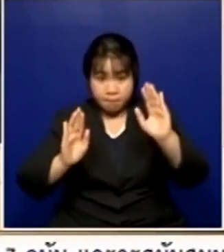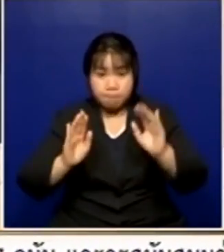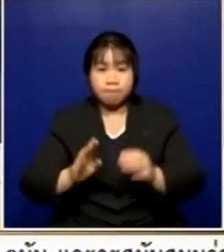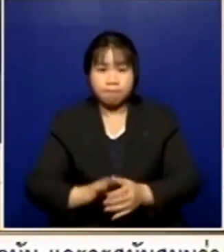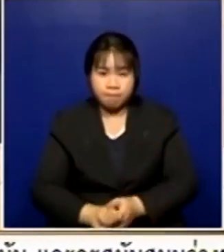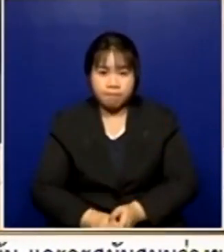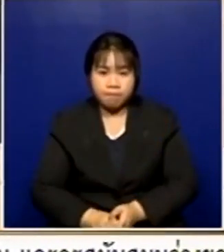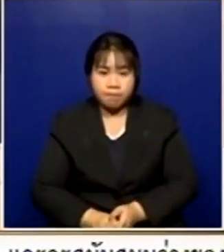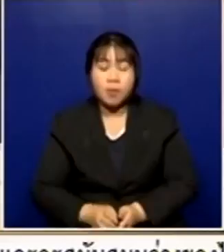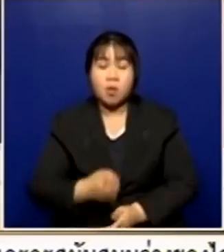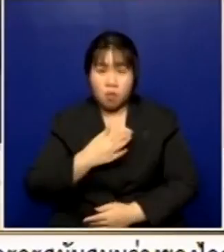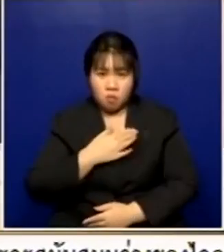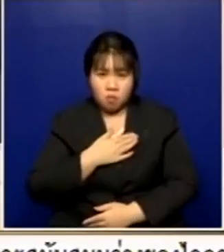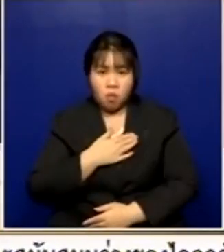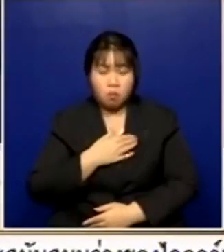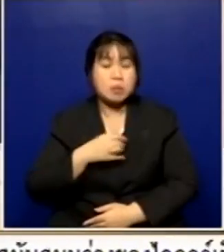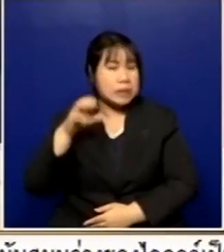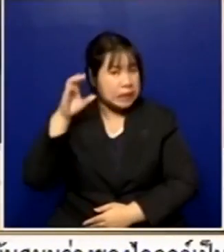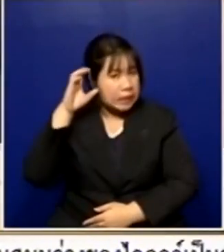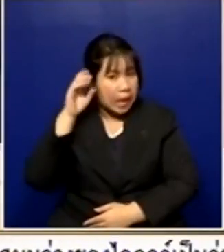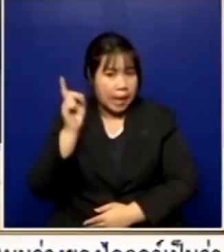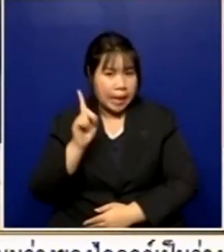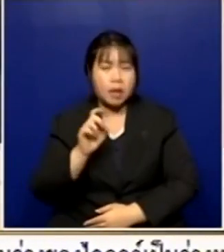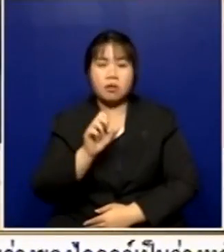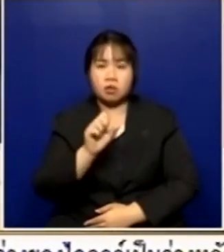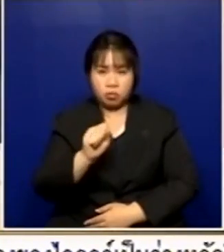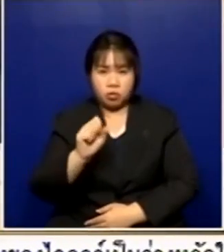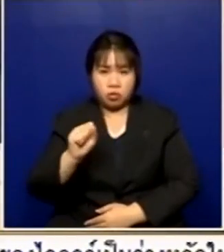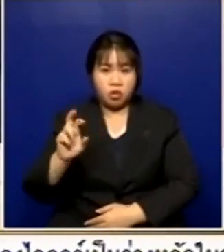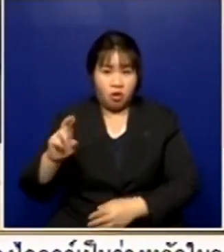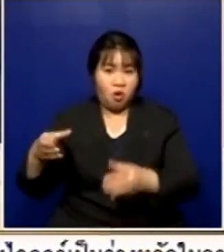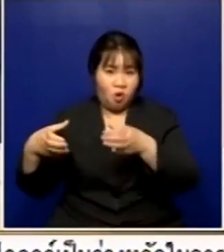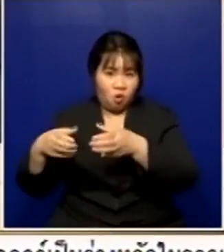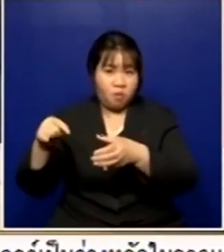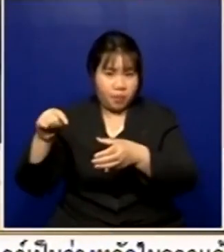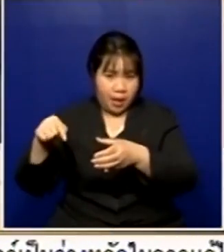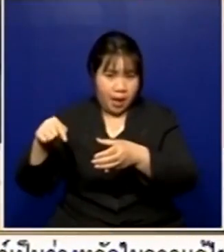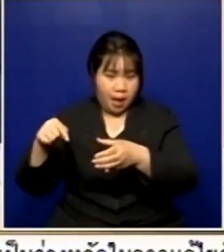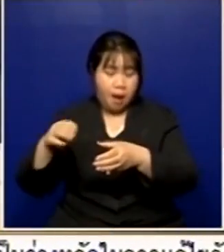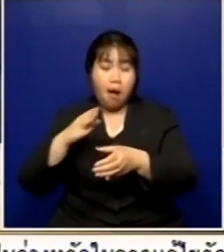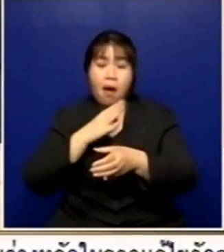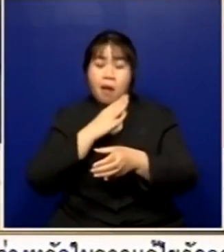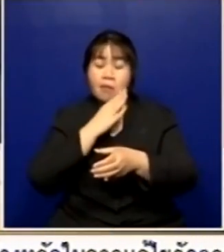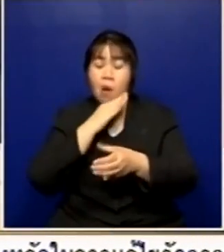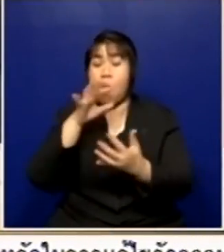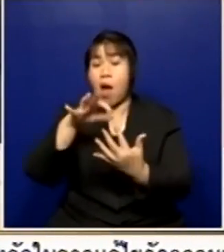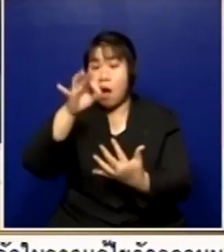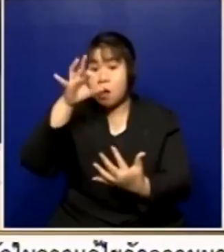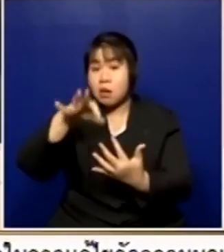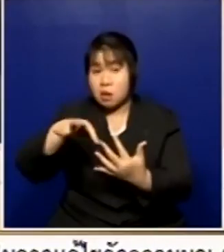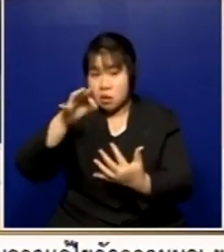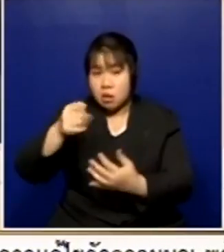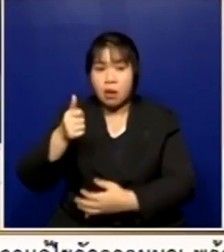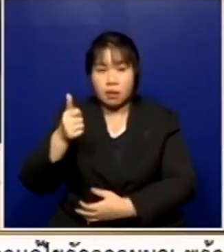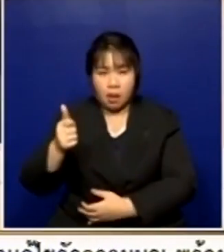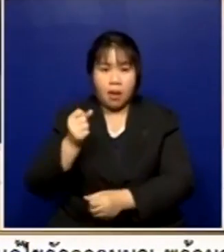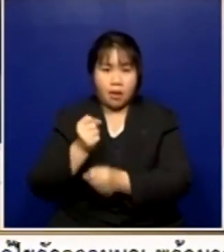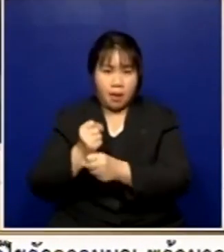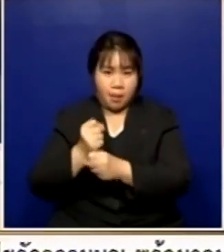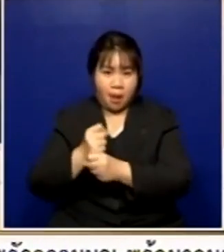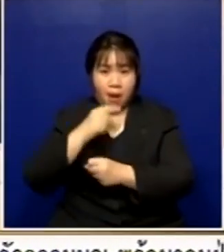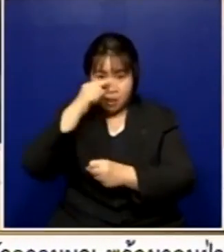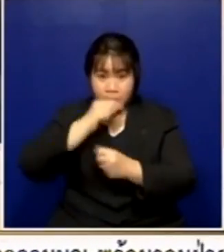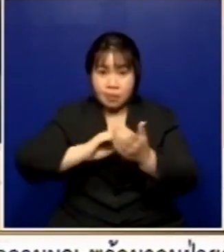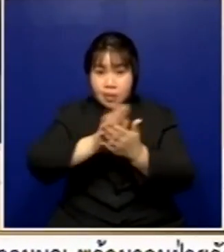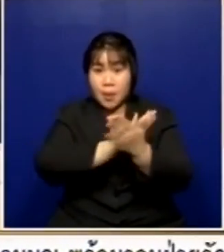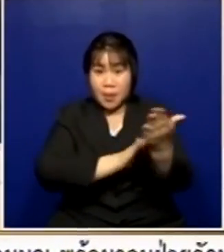พร้อมเชื้อว่าจอๆเออที่จะได้รับเนื้อได้ประเทศ